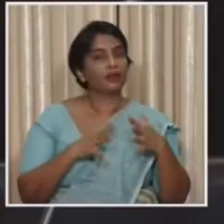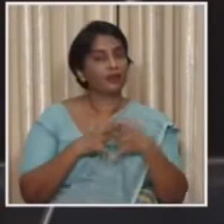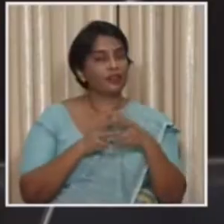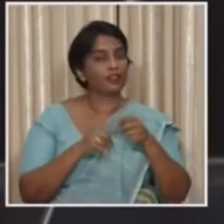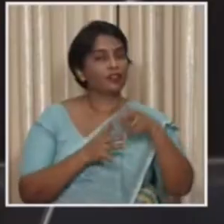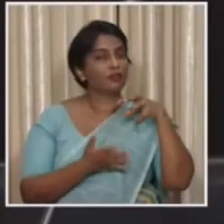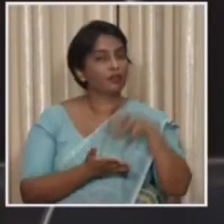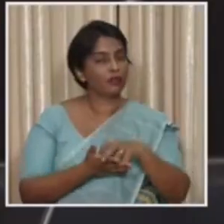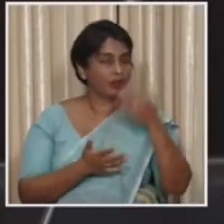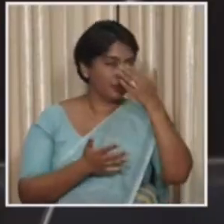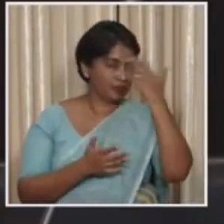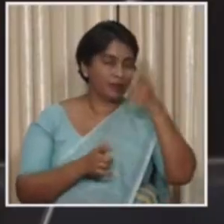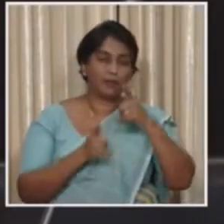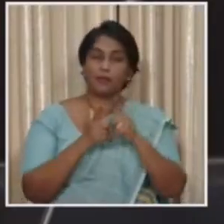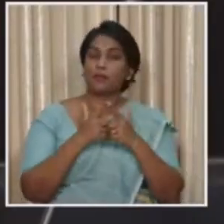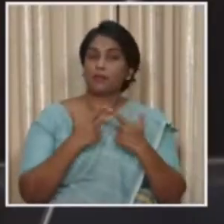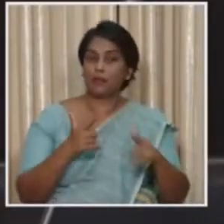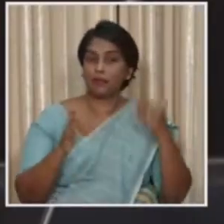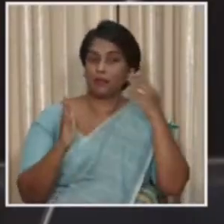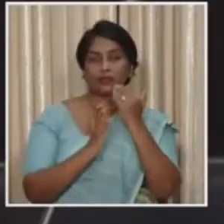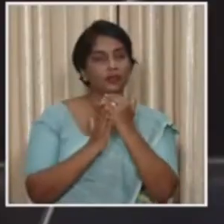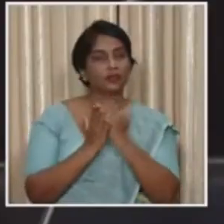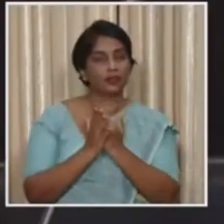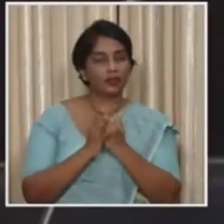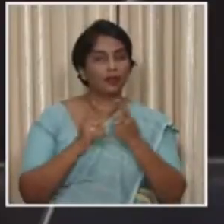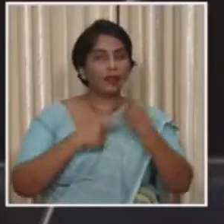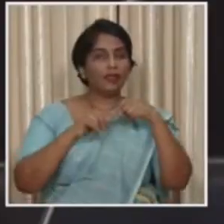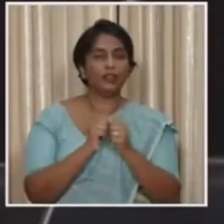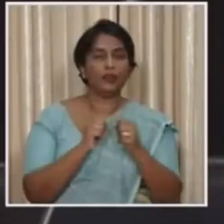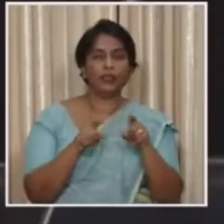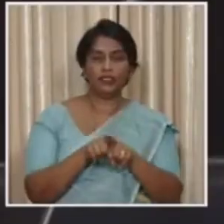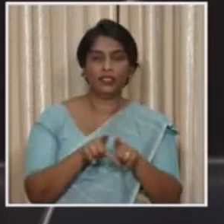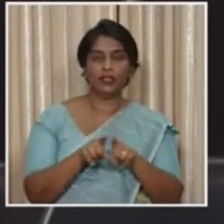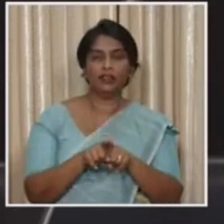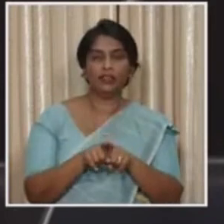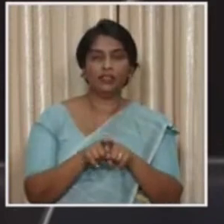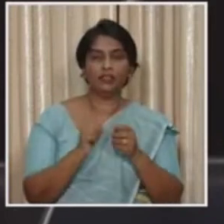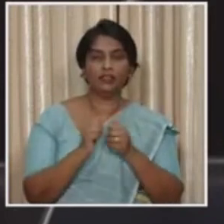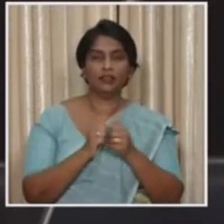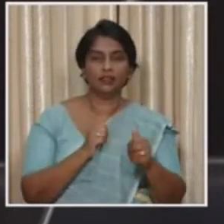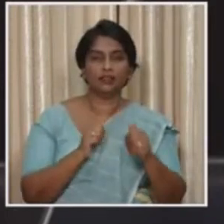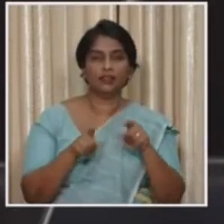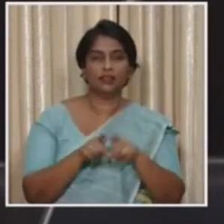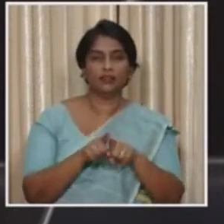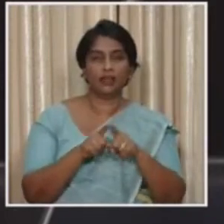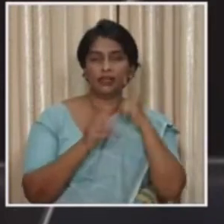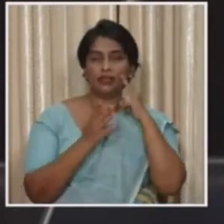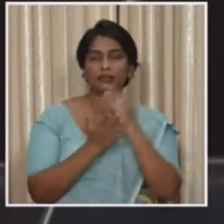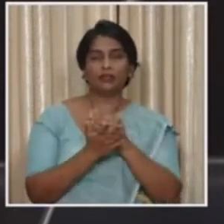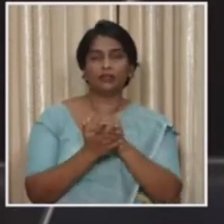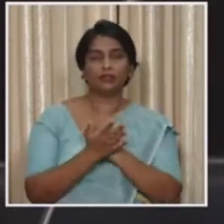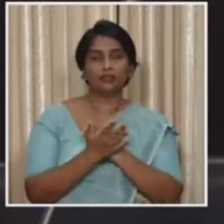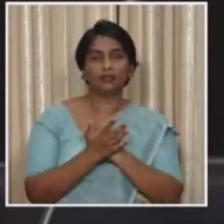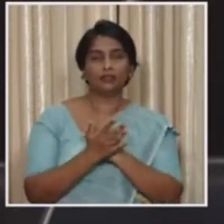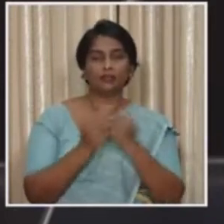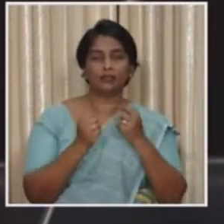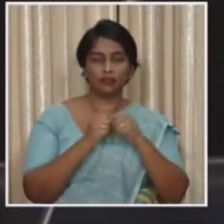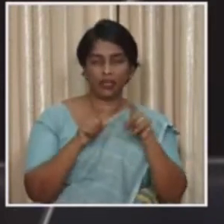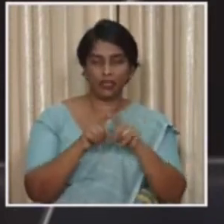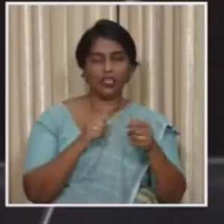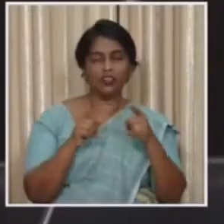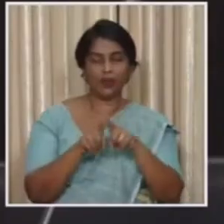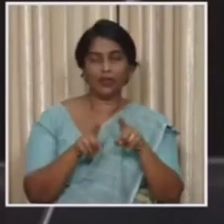பல நல்ல அர்ப்பணிப்பான சேவைகளை செய்தவர் பல கட்டிடங்களை எந்தவித பேதமும் இல்லாமல் எல்லா பாடசாலைகளுக்கும்